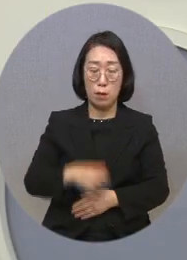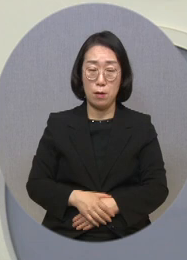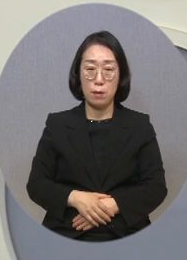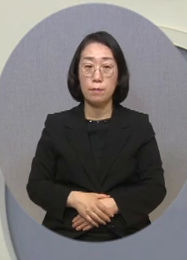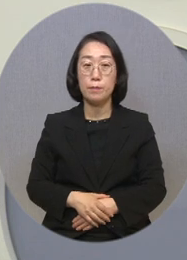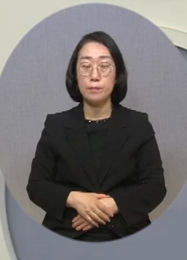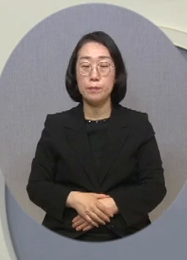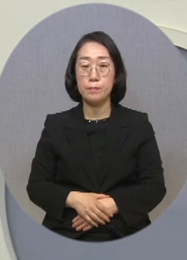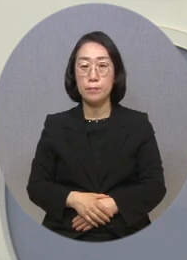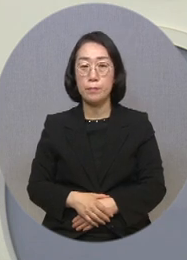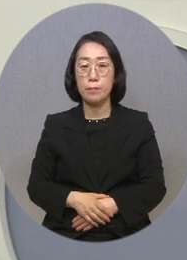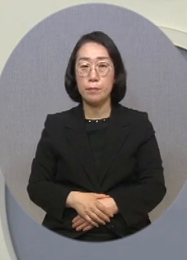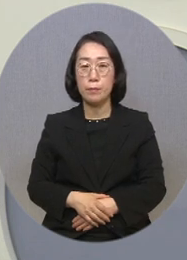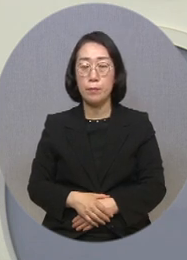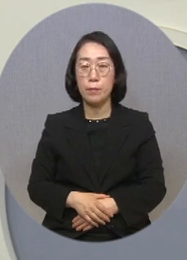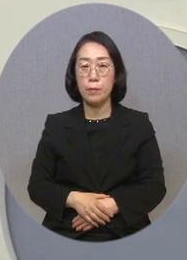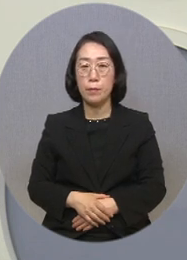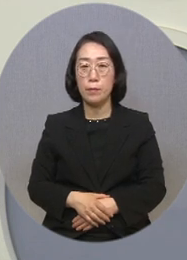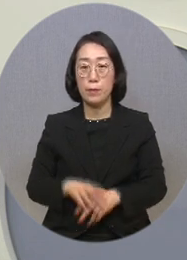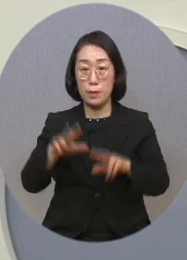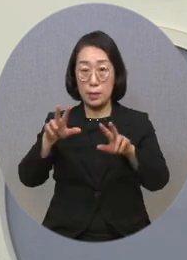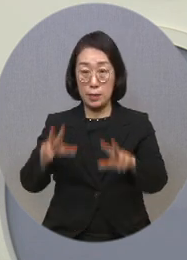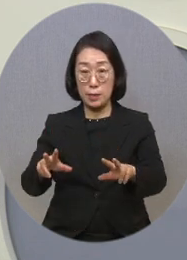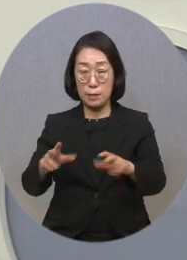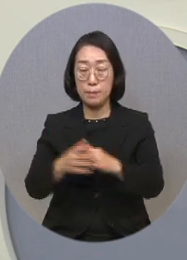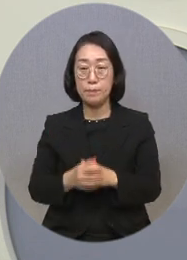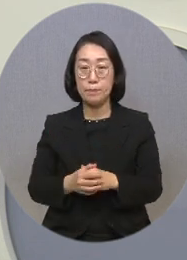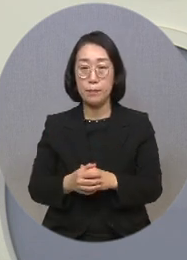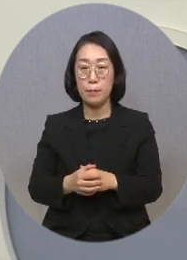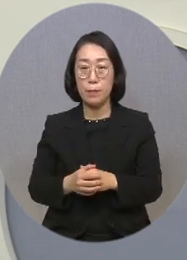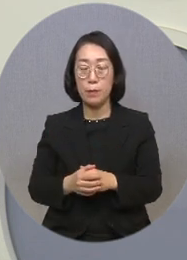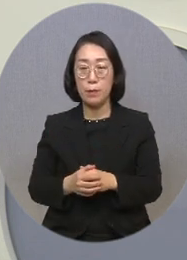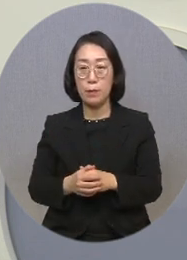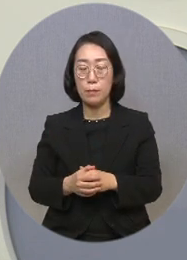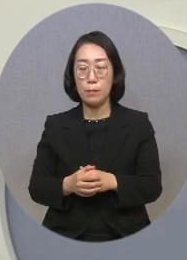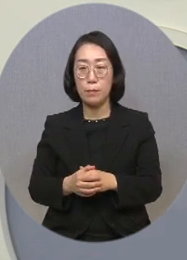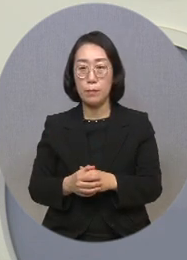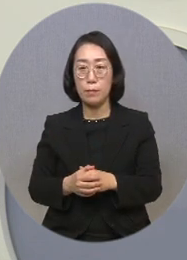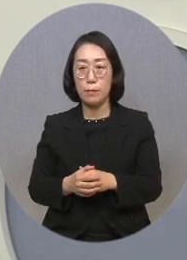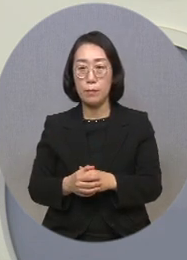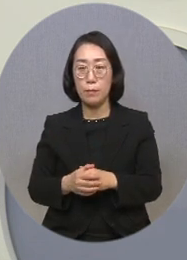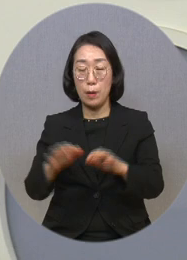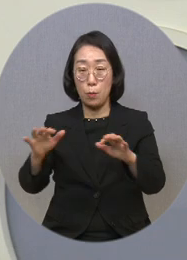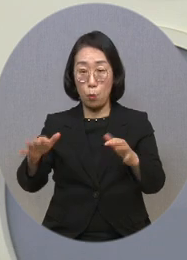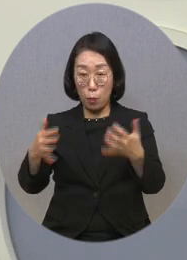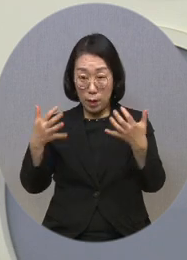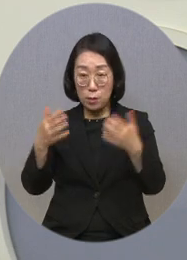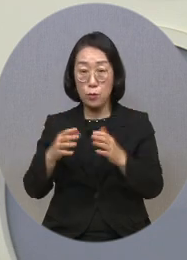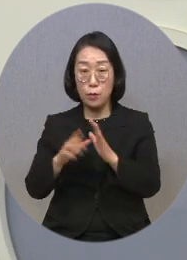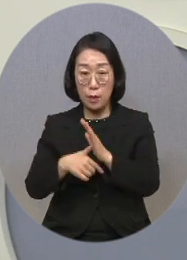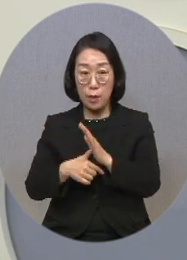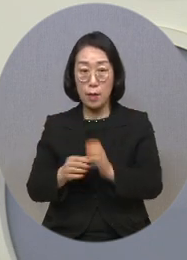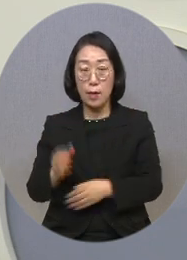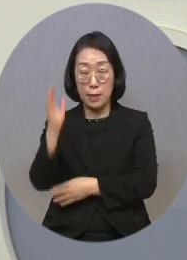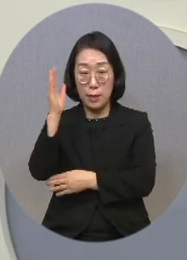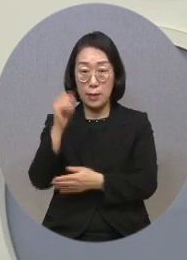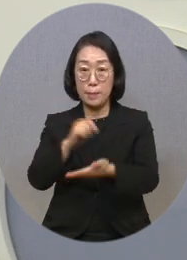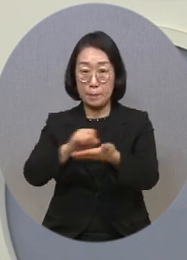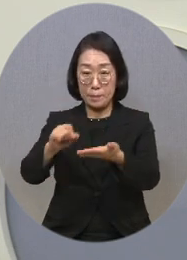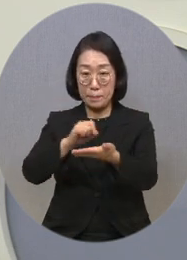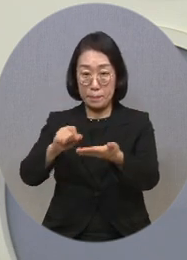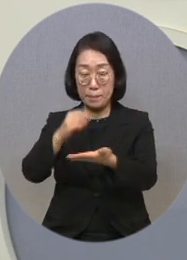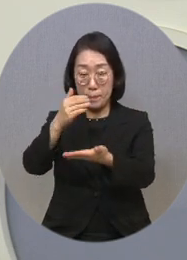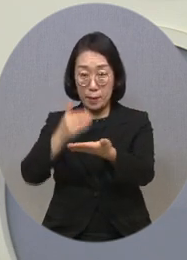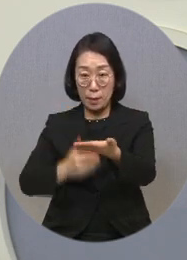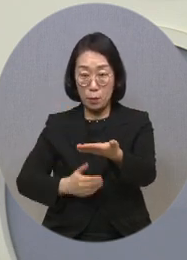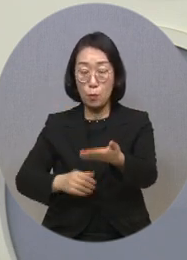이렇게 공개 석상에서 이런 얘기를 하지는 않았었는데 제가 나름대로 그 필로 남긴 거는 그동안에